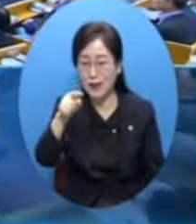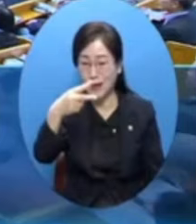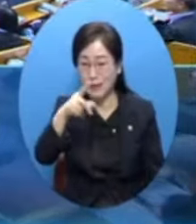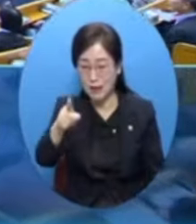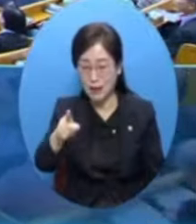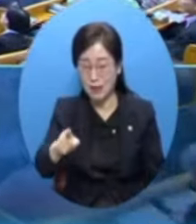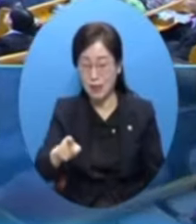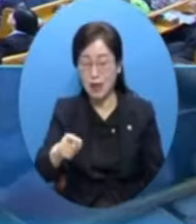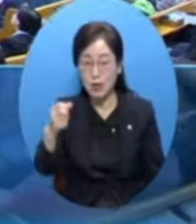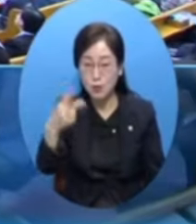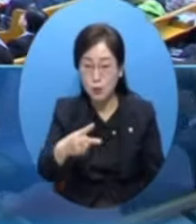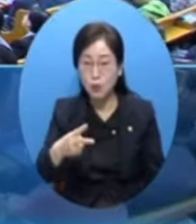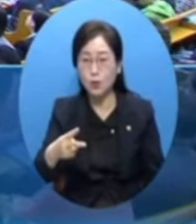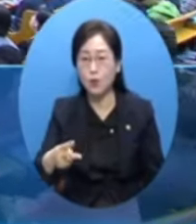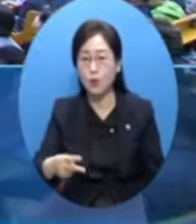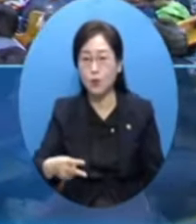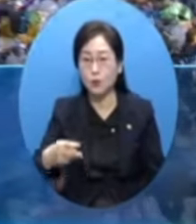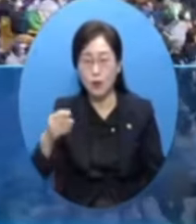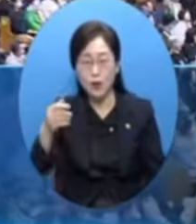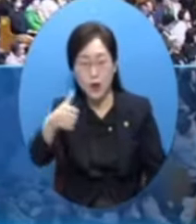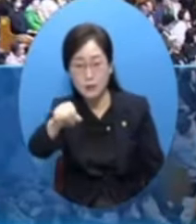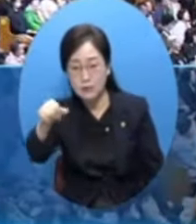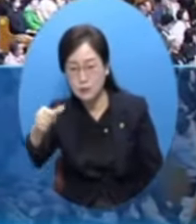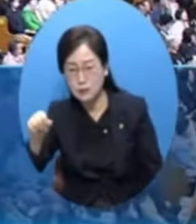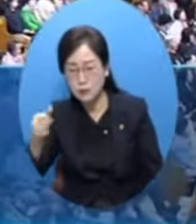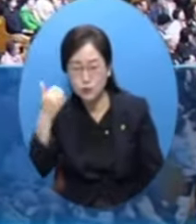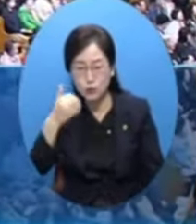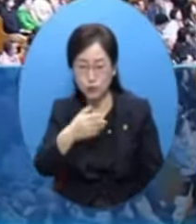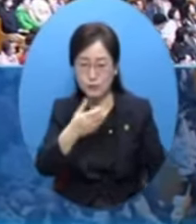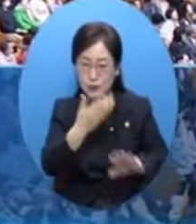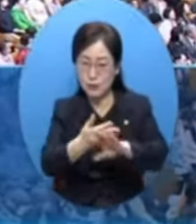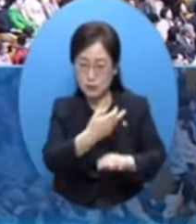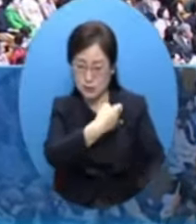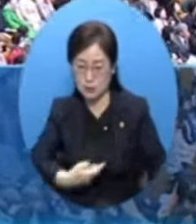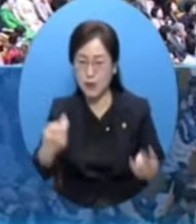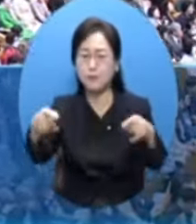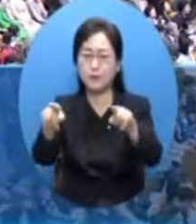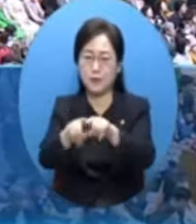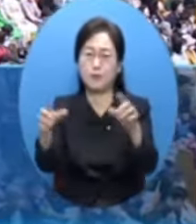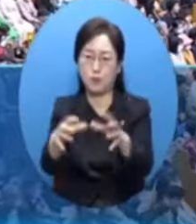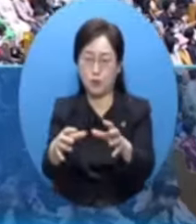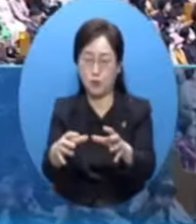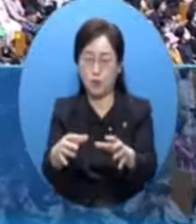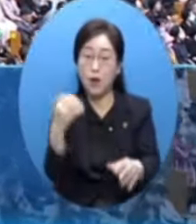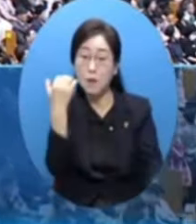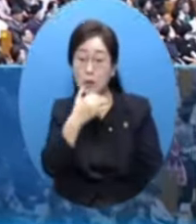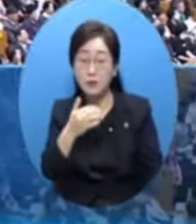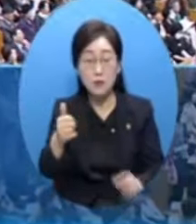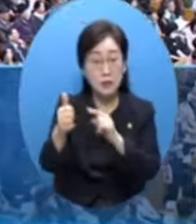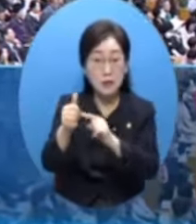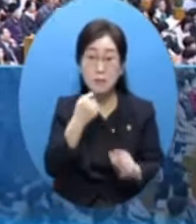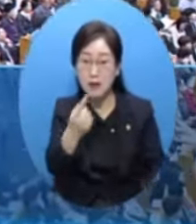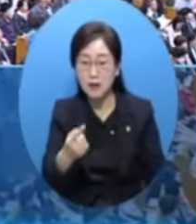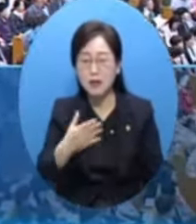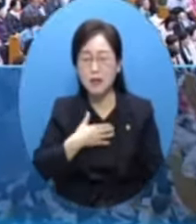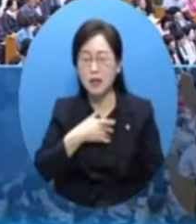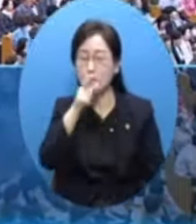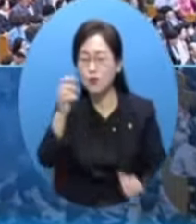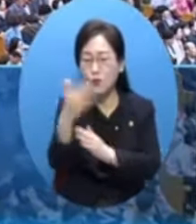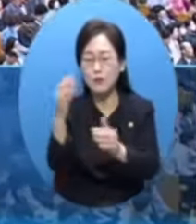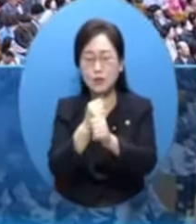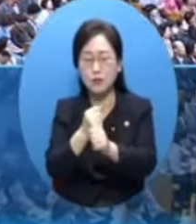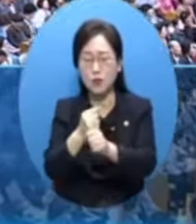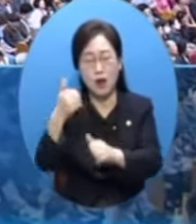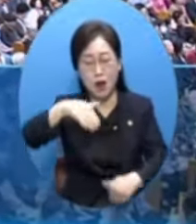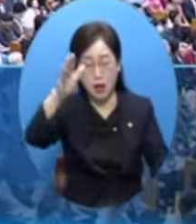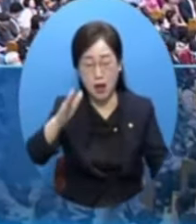세베대의 아들들과 또 다른 제자들이 함께 있더니 시몬 베드로가 나는 물고기 잡으러 가노라 하니